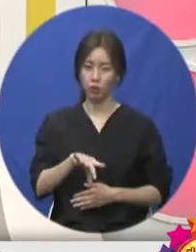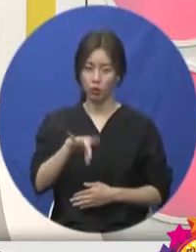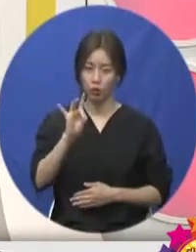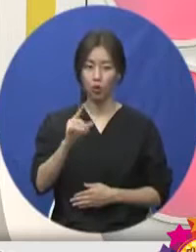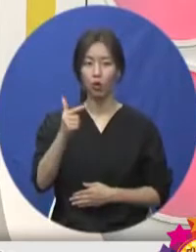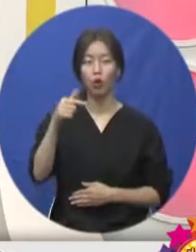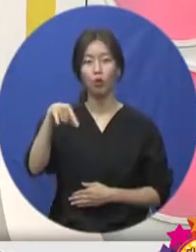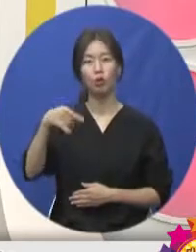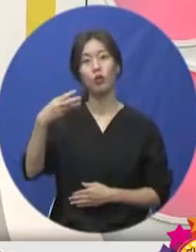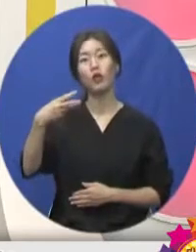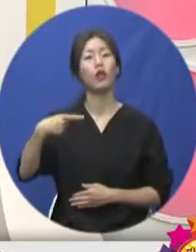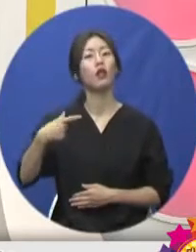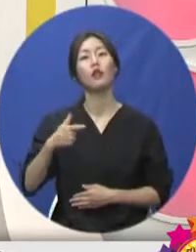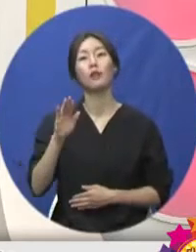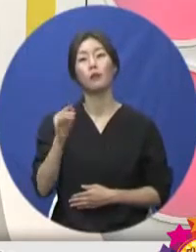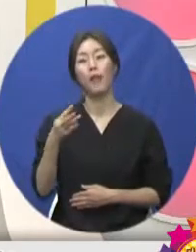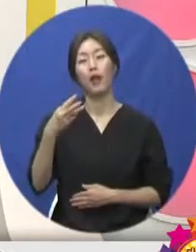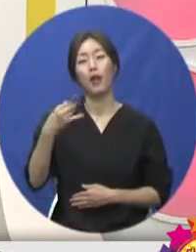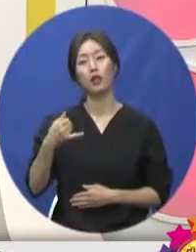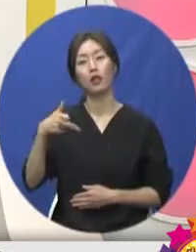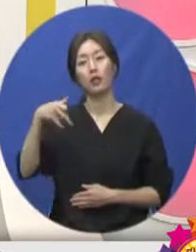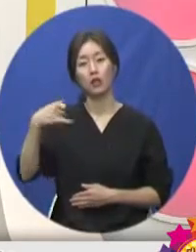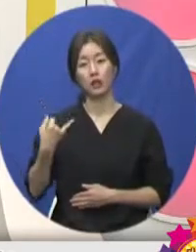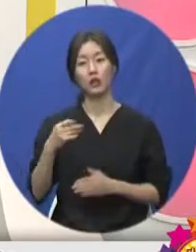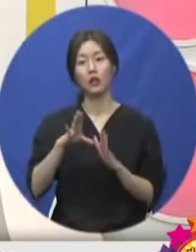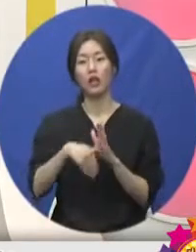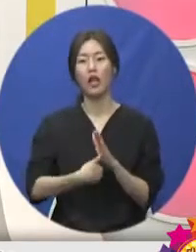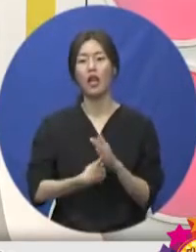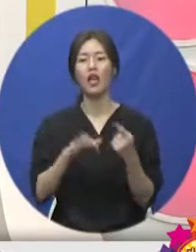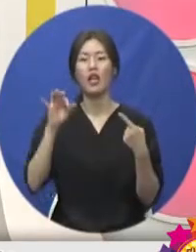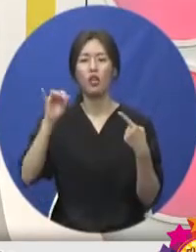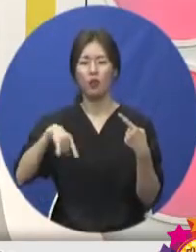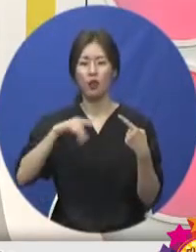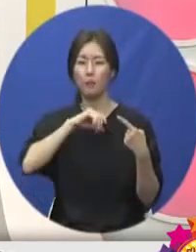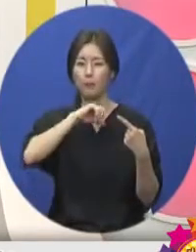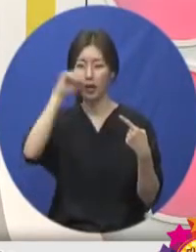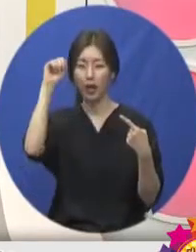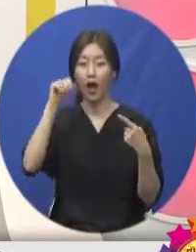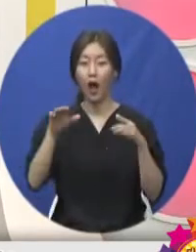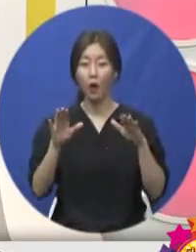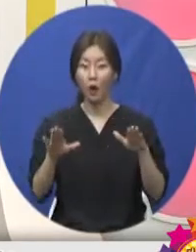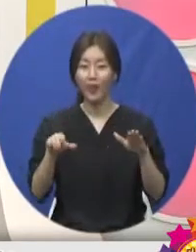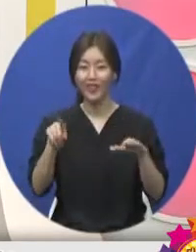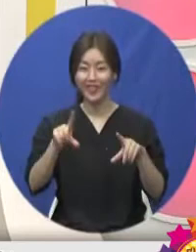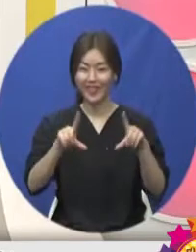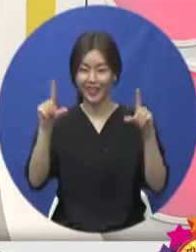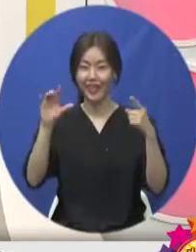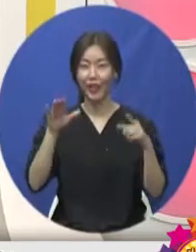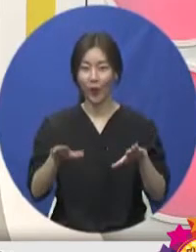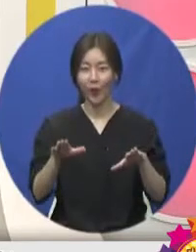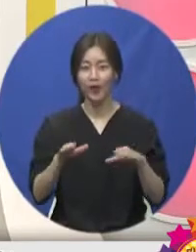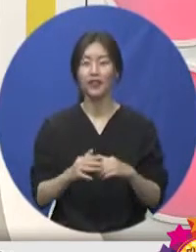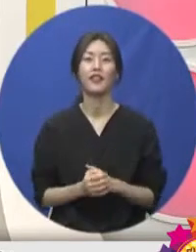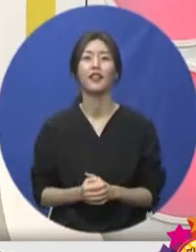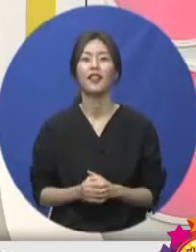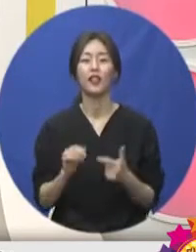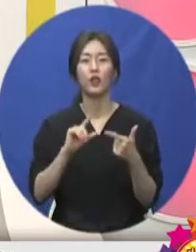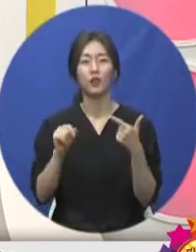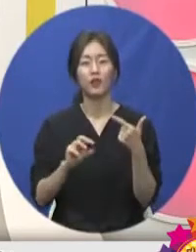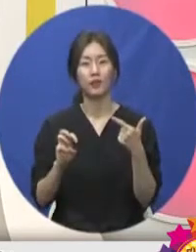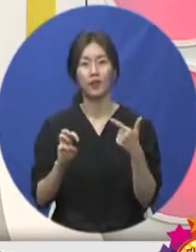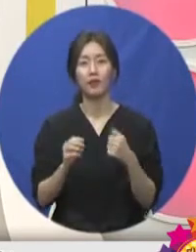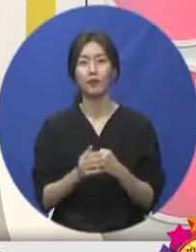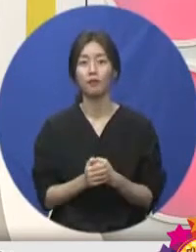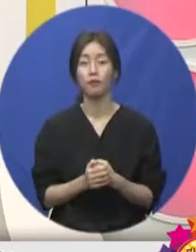콩쿨에서 1위를 차지했다고 합니다. 이야, 그러시구나. 그날, 오늘 그날. 그날. 그렇습니다. 그리고